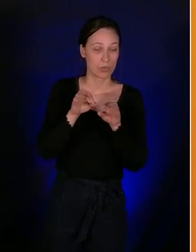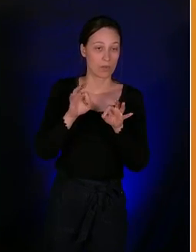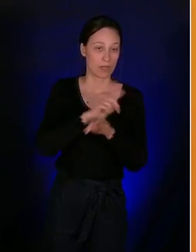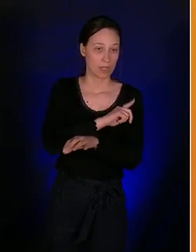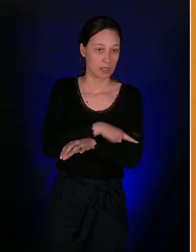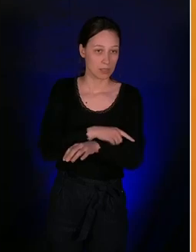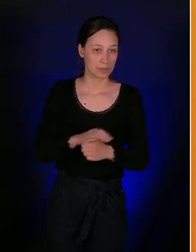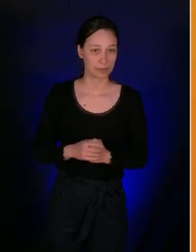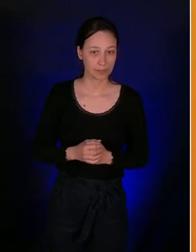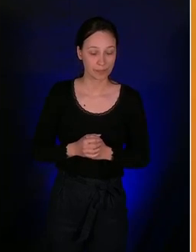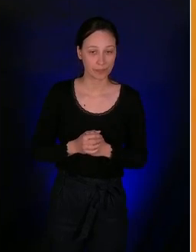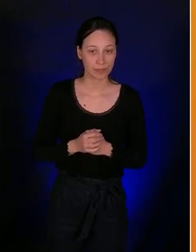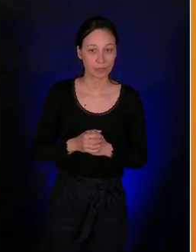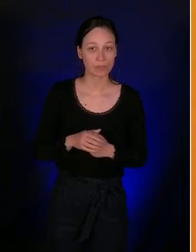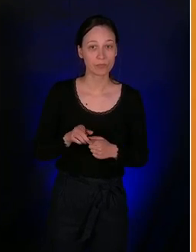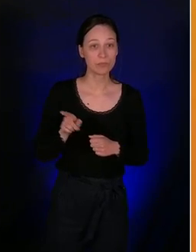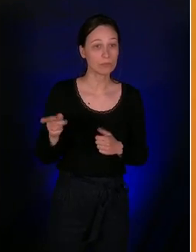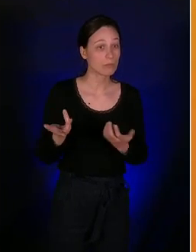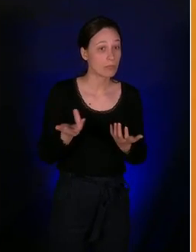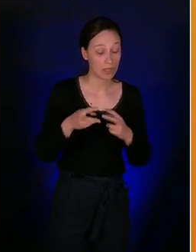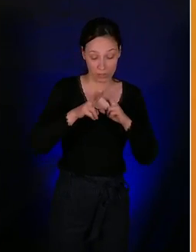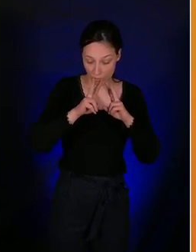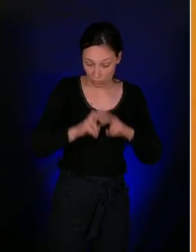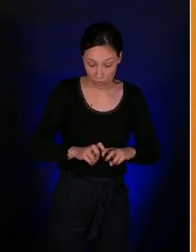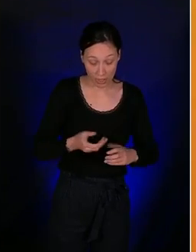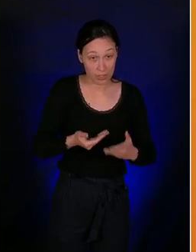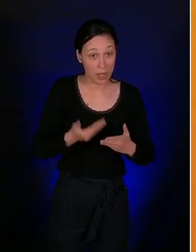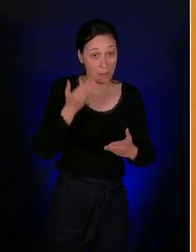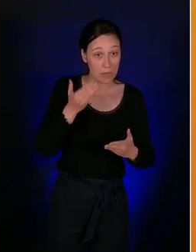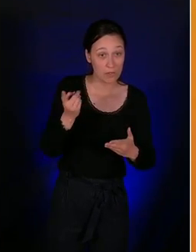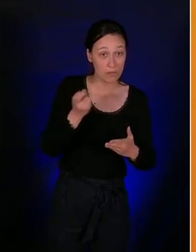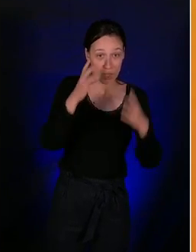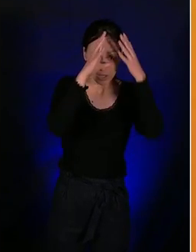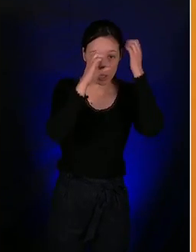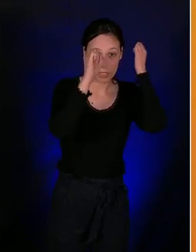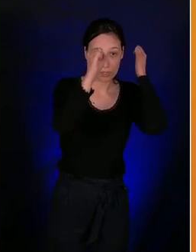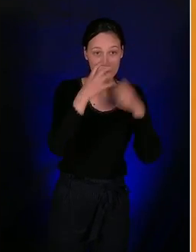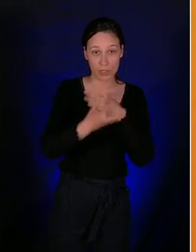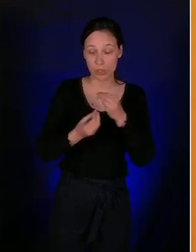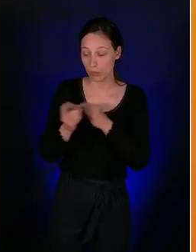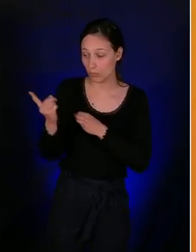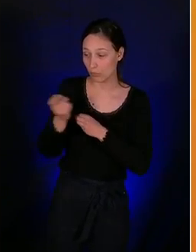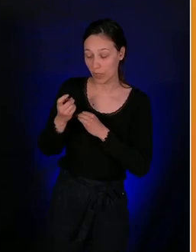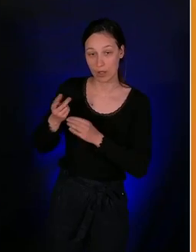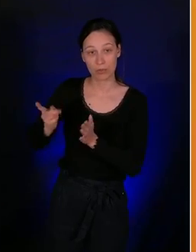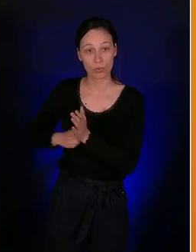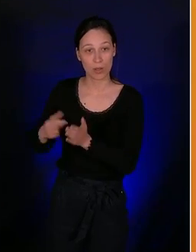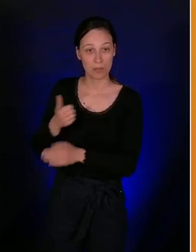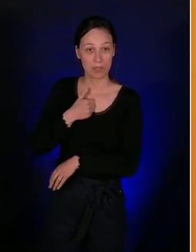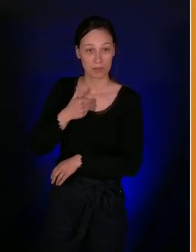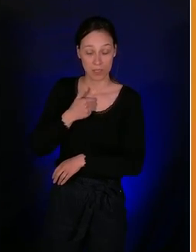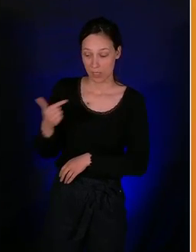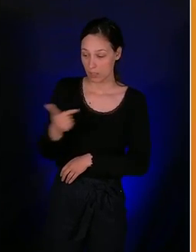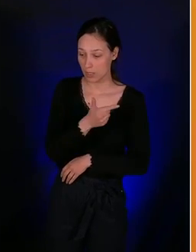Donc la recherche, qu'elle soit académique ou de droit privé, comme les EPIC, elle souffre d'un manque de